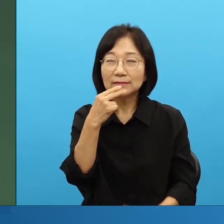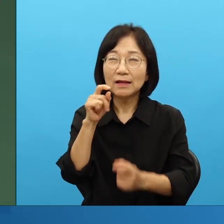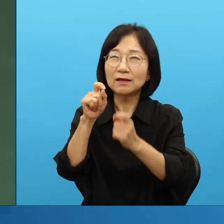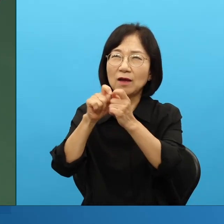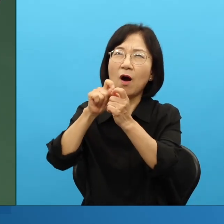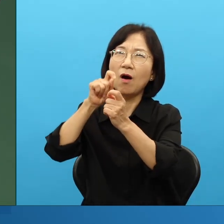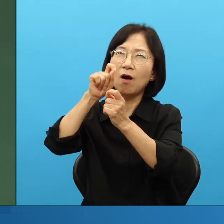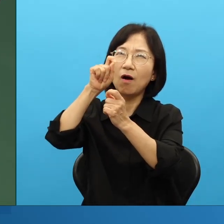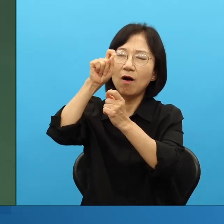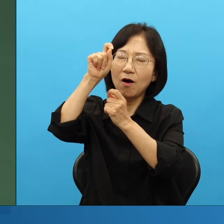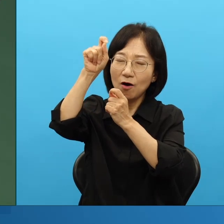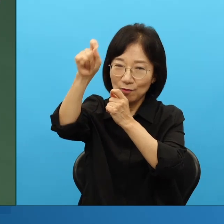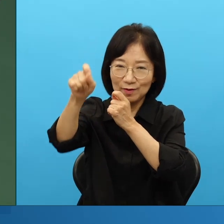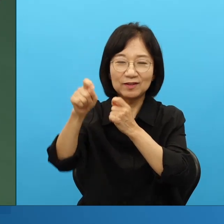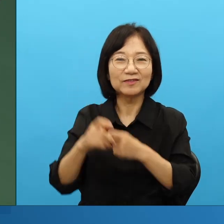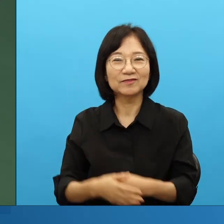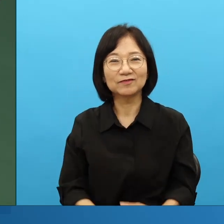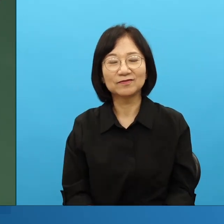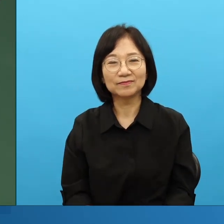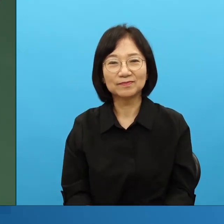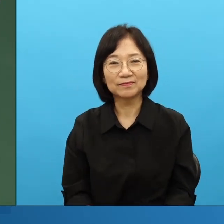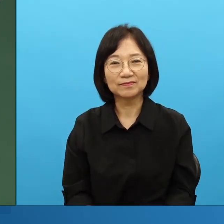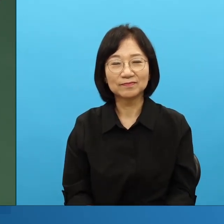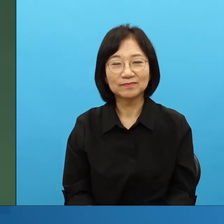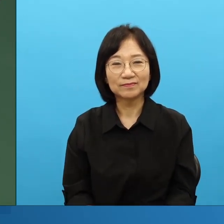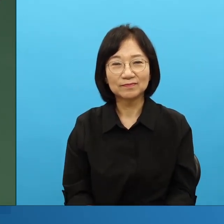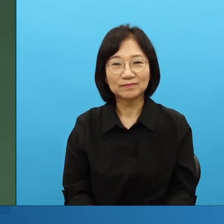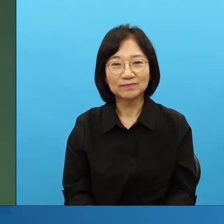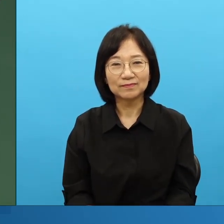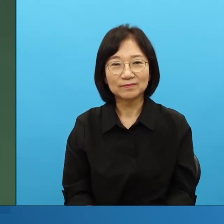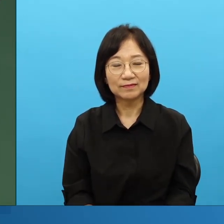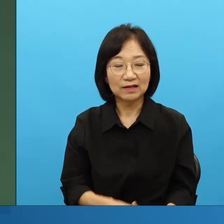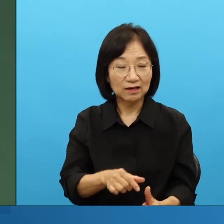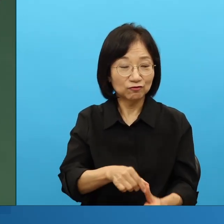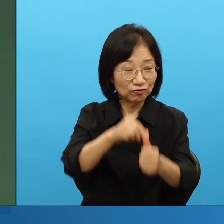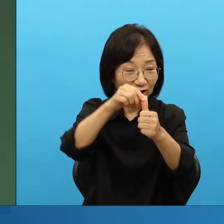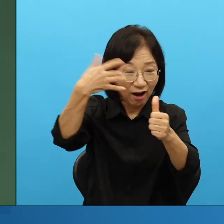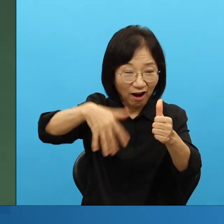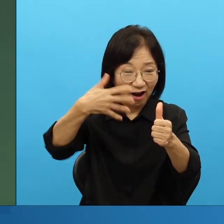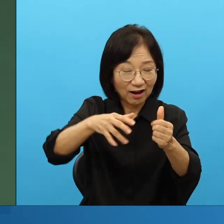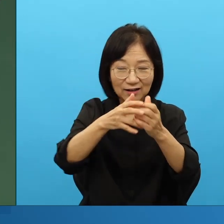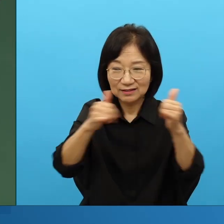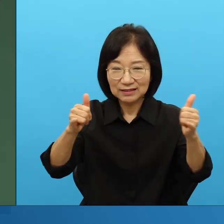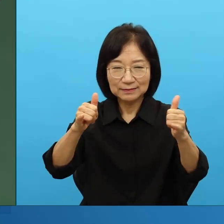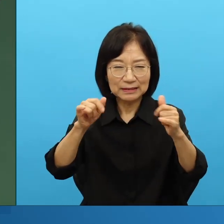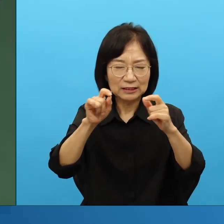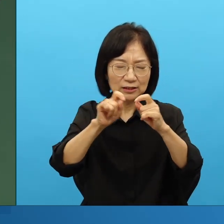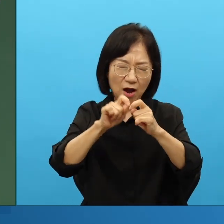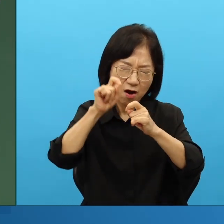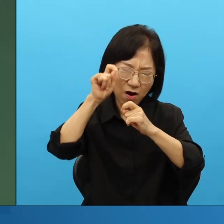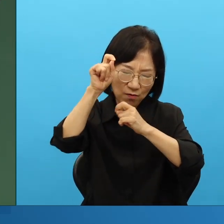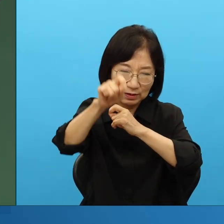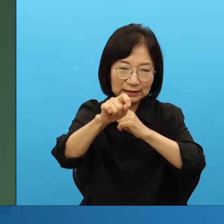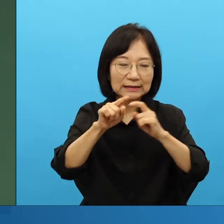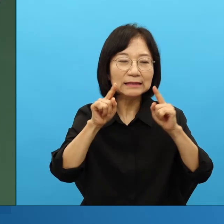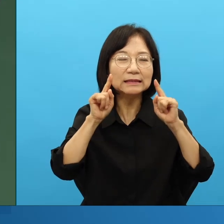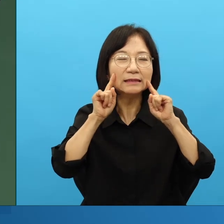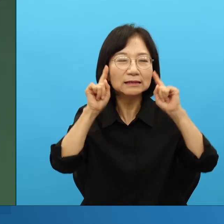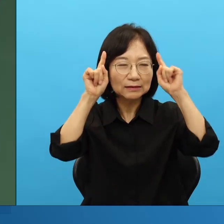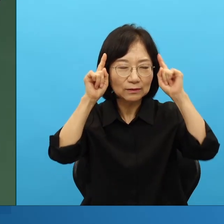好像我们在只是在生活，但我们的生命是永远的。 그래서 여기서 구원 못 받은 사람은 영원히 지옥 가고요. 구원 받은 사람은 살아서 영원히 천국을